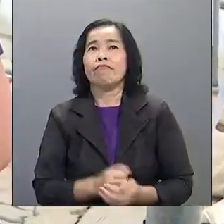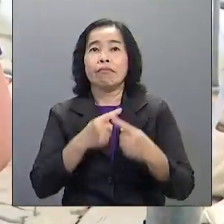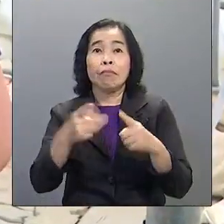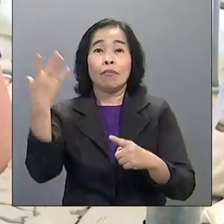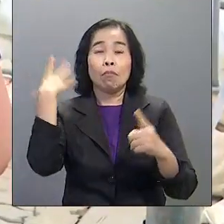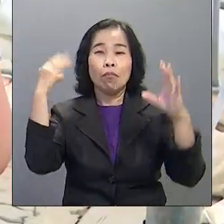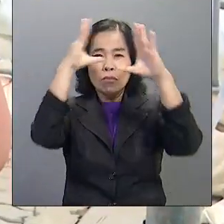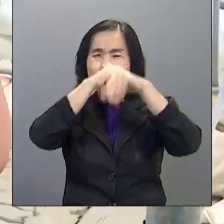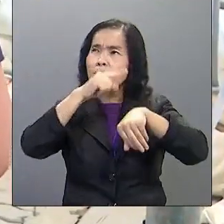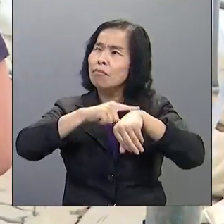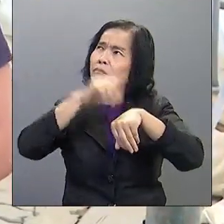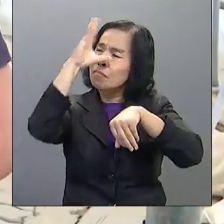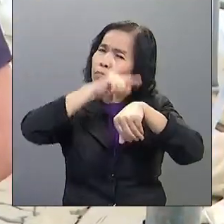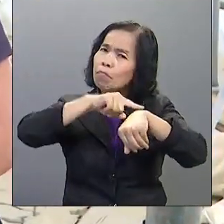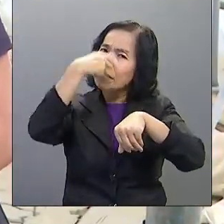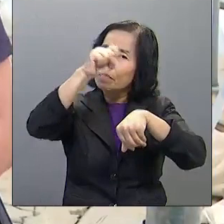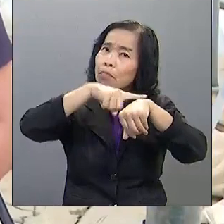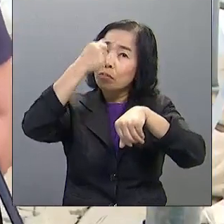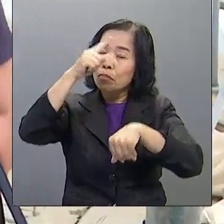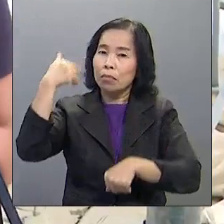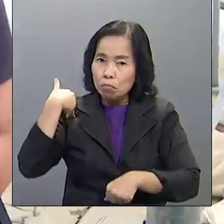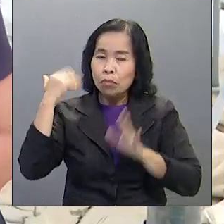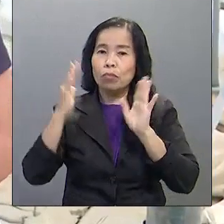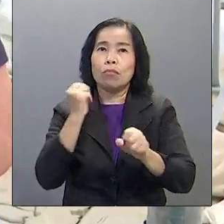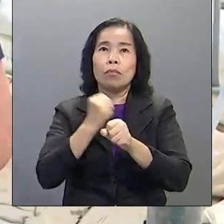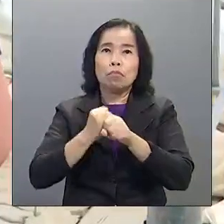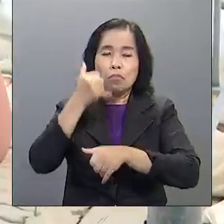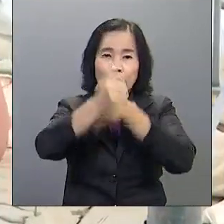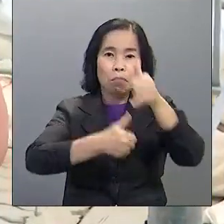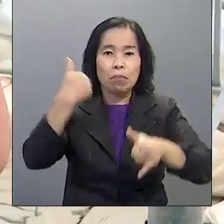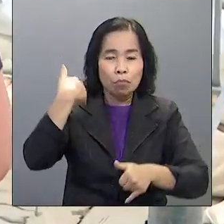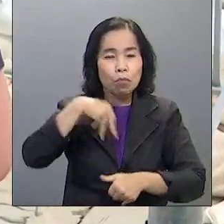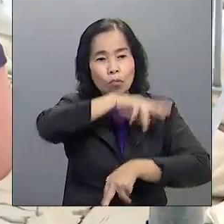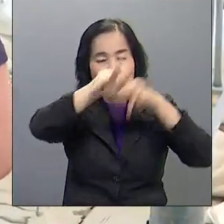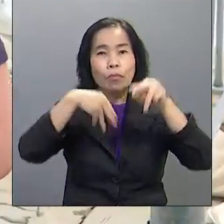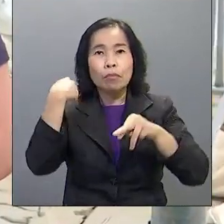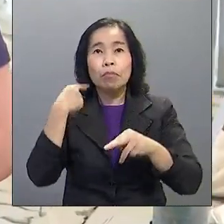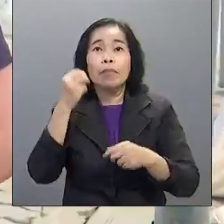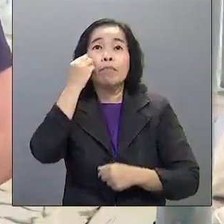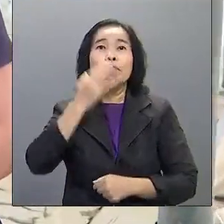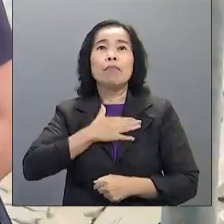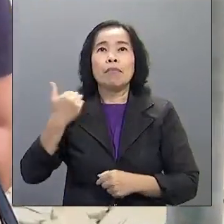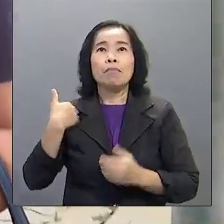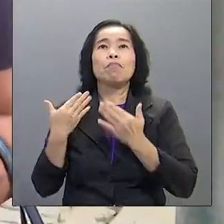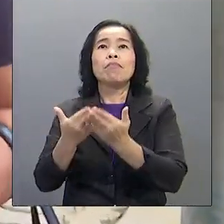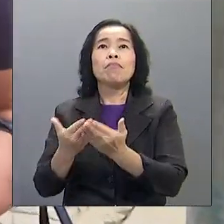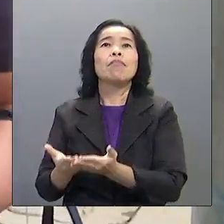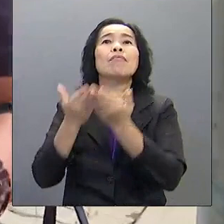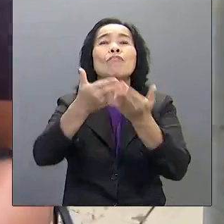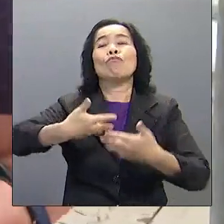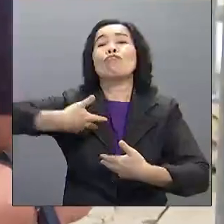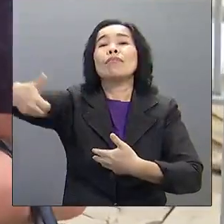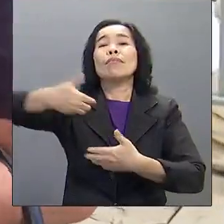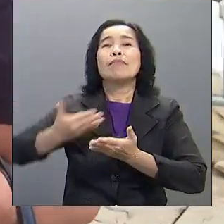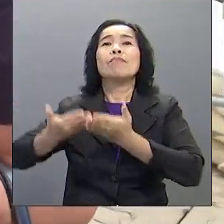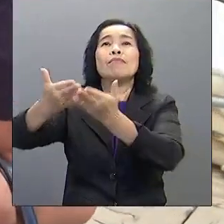ตอนประมาณ 4-5 ทุ่มอ่ะเขายังมาเลยแต่ว่ารถเนี่ยเข้ามาไม่ได้พอดีที่บ้านเรามีเรือแล้วเขาก็เลยขอยืมเรือเราอ่ะเ